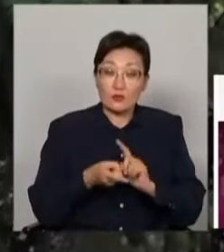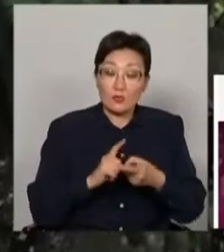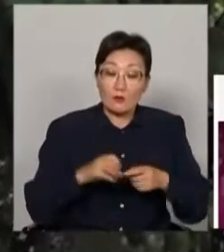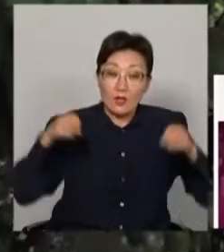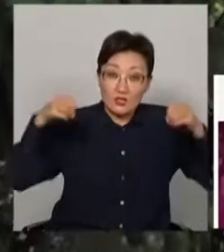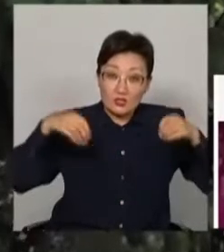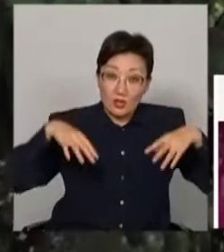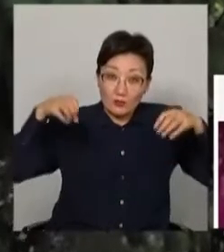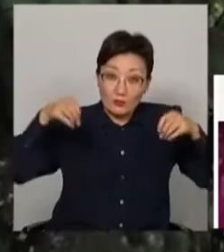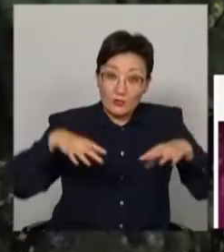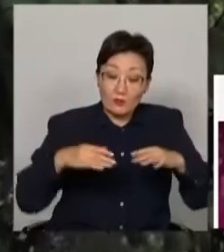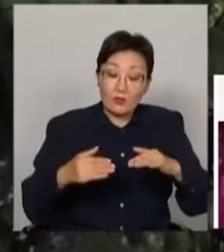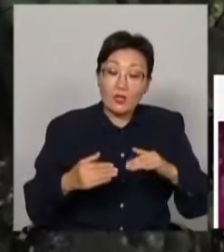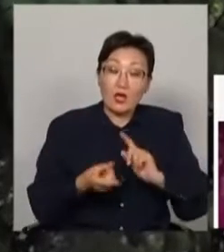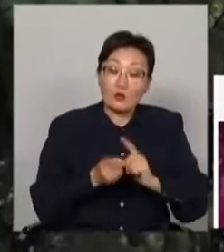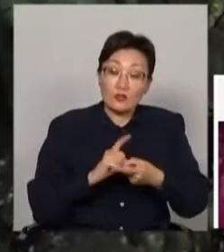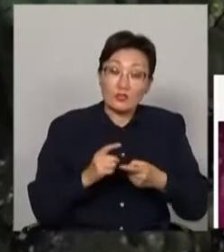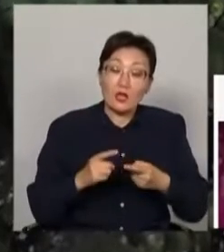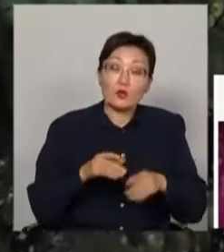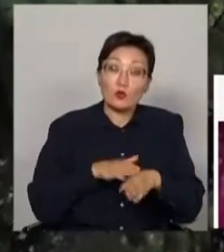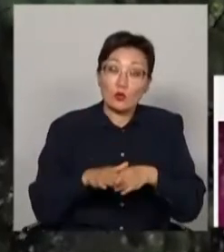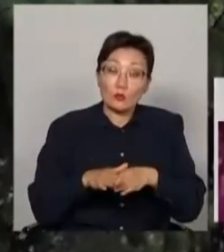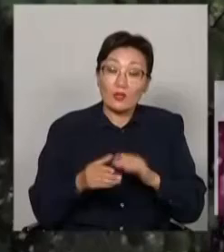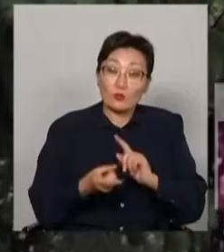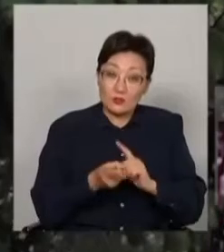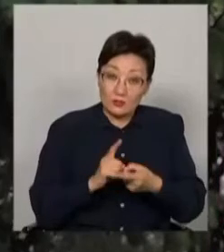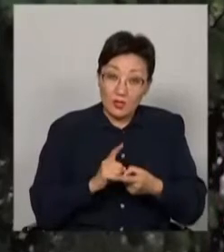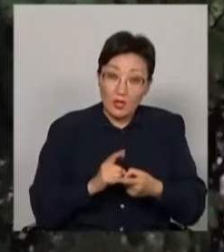түгелмен толығымен ауысатта жаңадан жарық шам қойылады. Одан бөлек